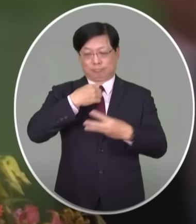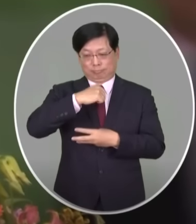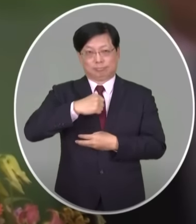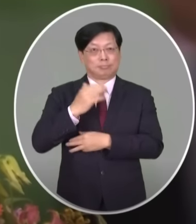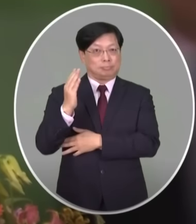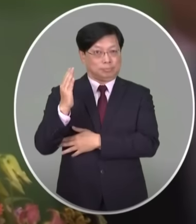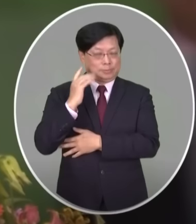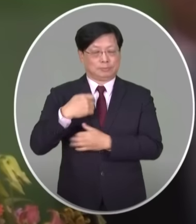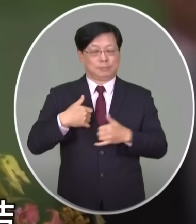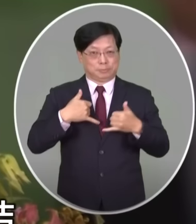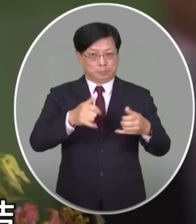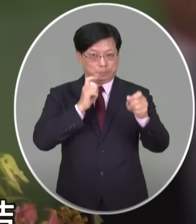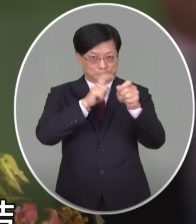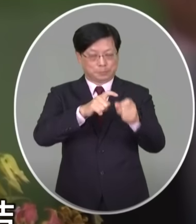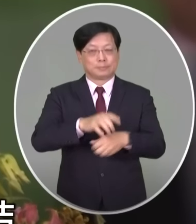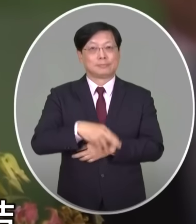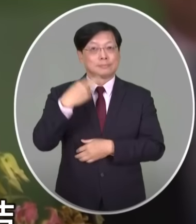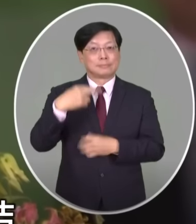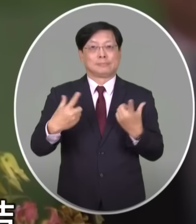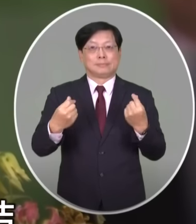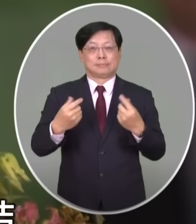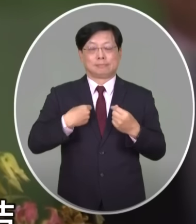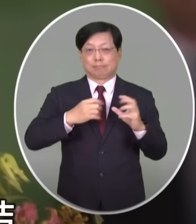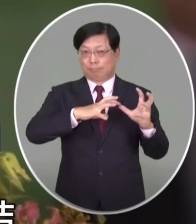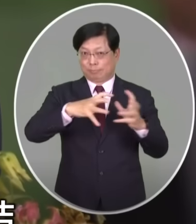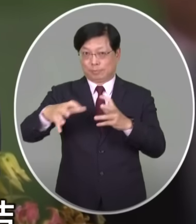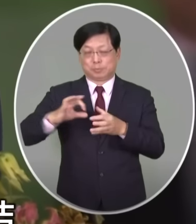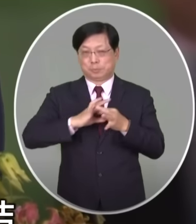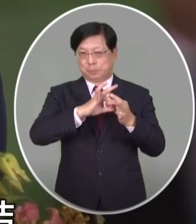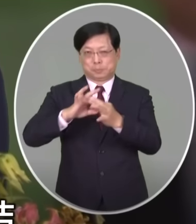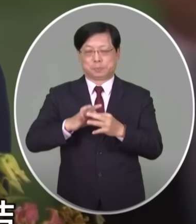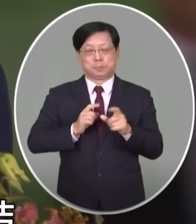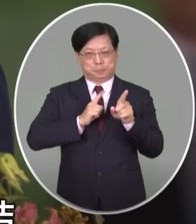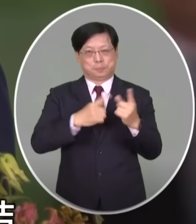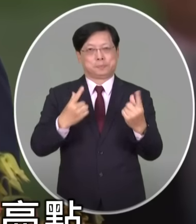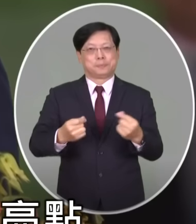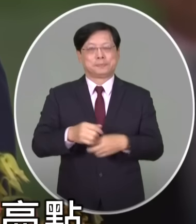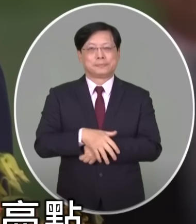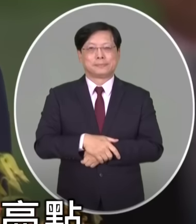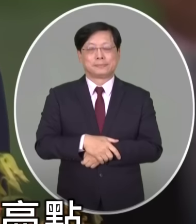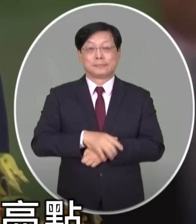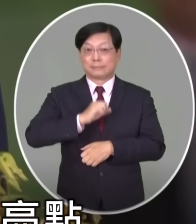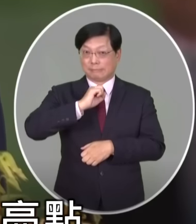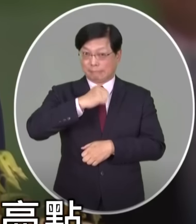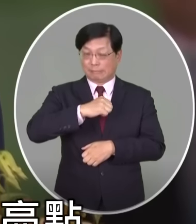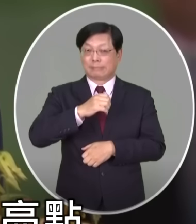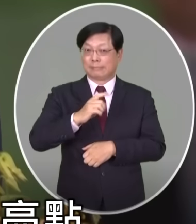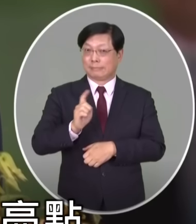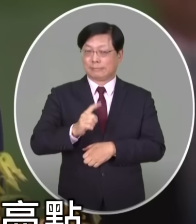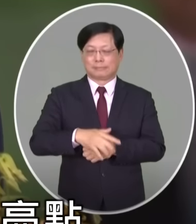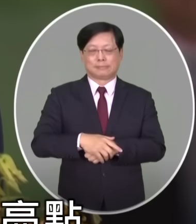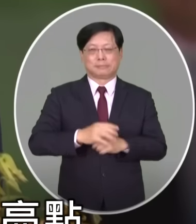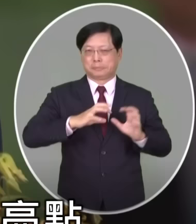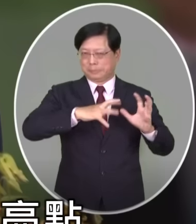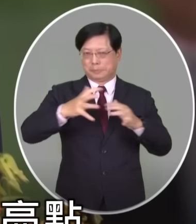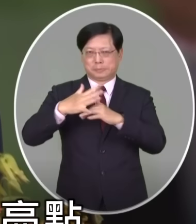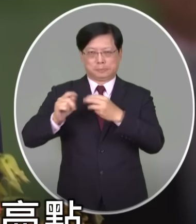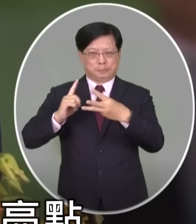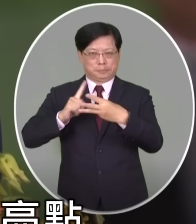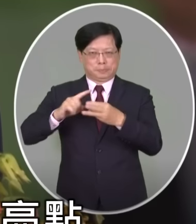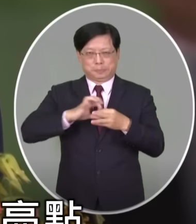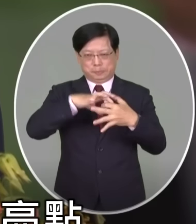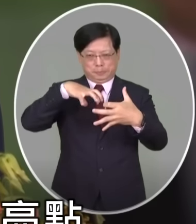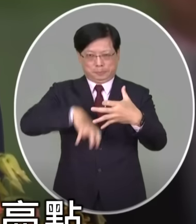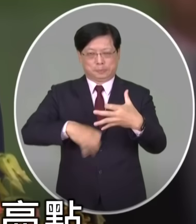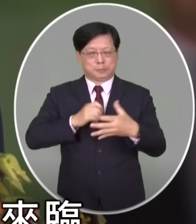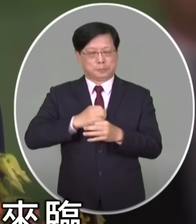家路线，也是台湾与世界的连结。台湾是世界民主链的亮